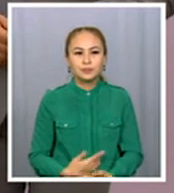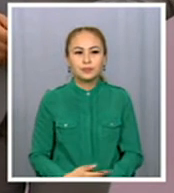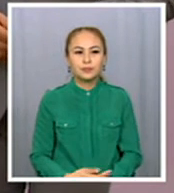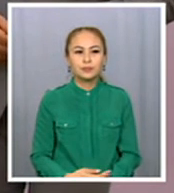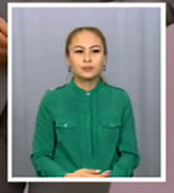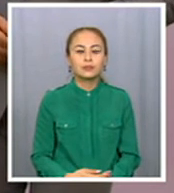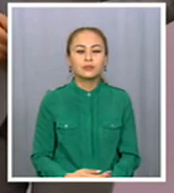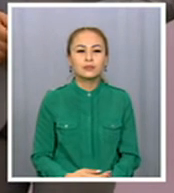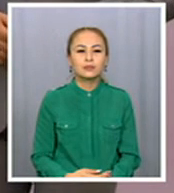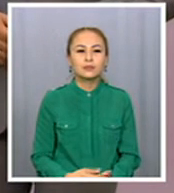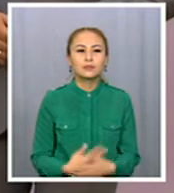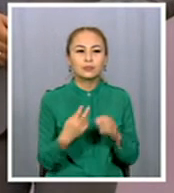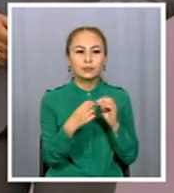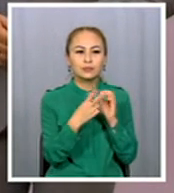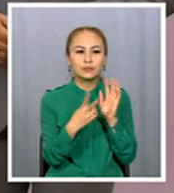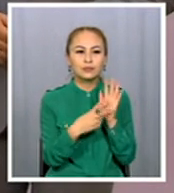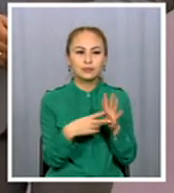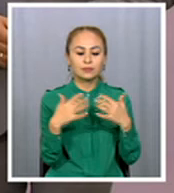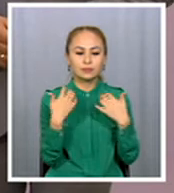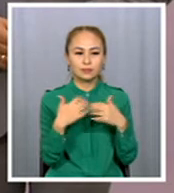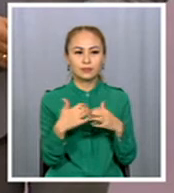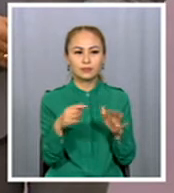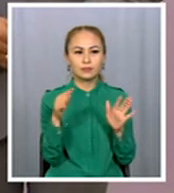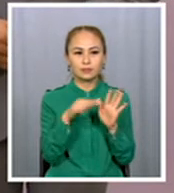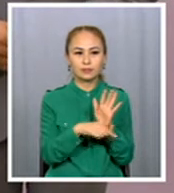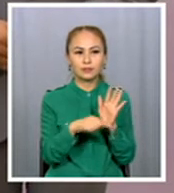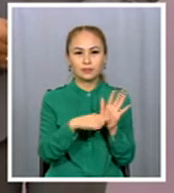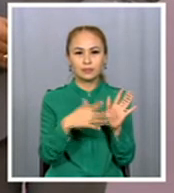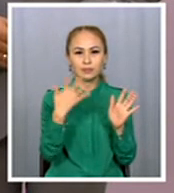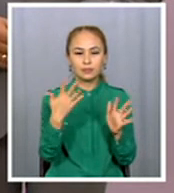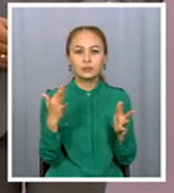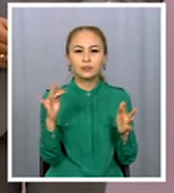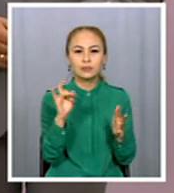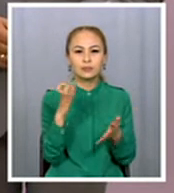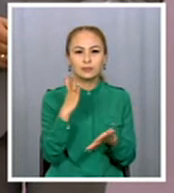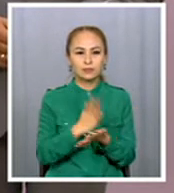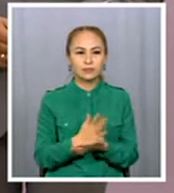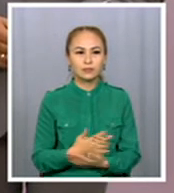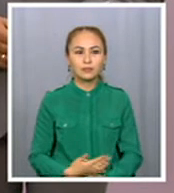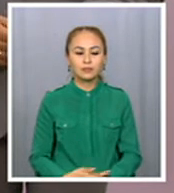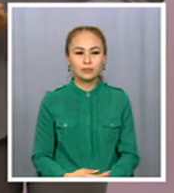Балалар, 17 санының құрамында 5 саны неше рет кездеседі?